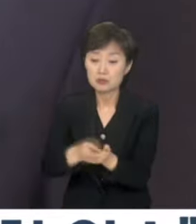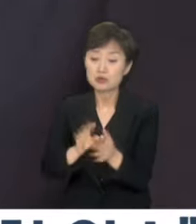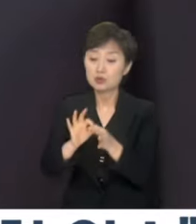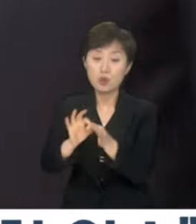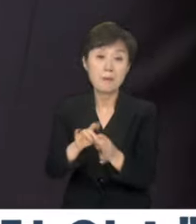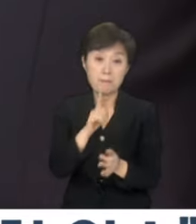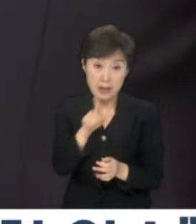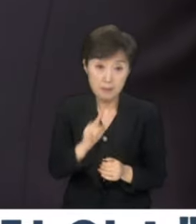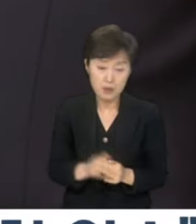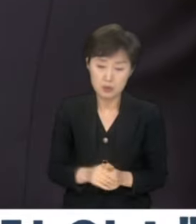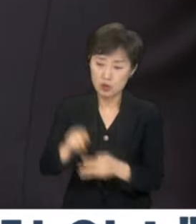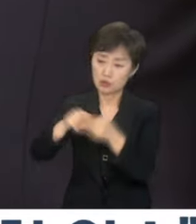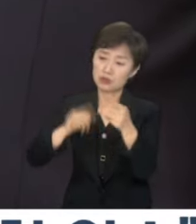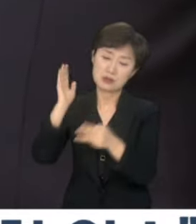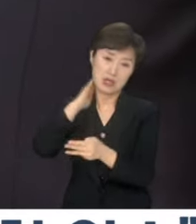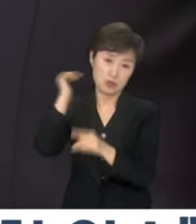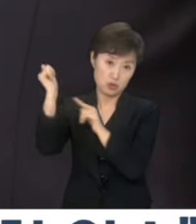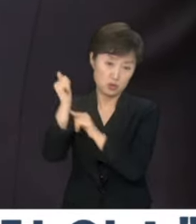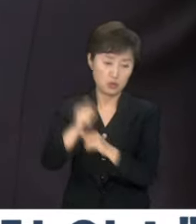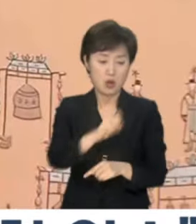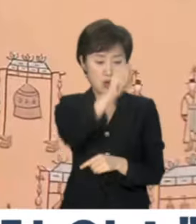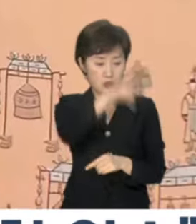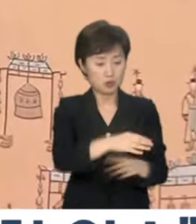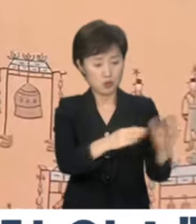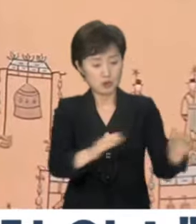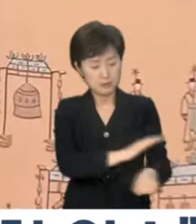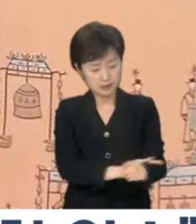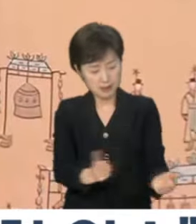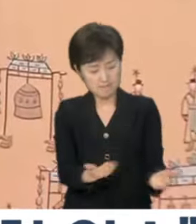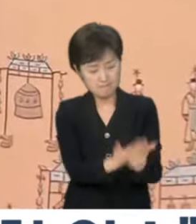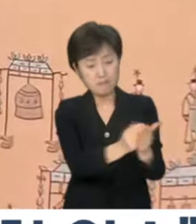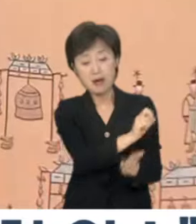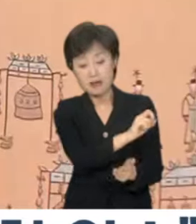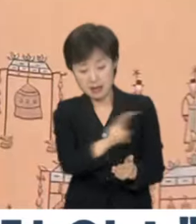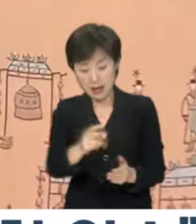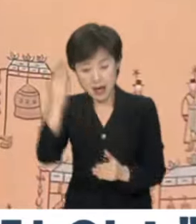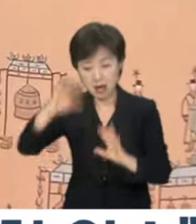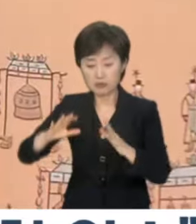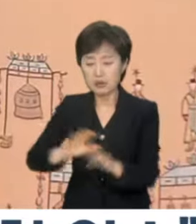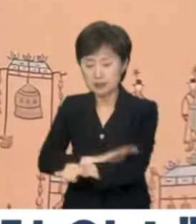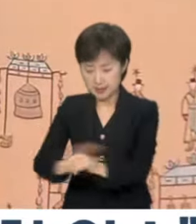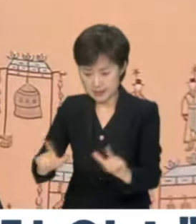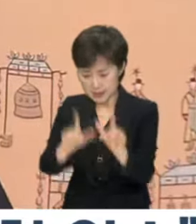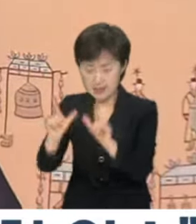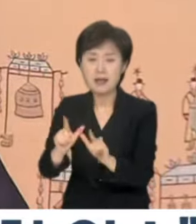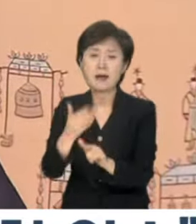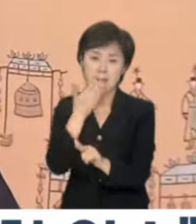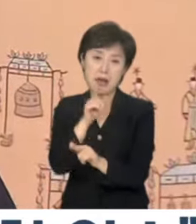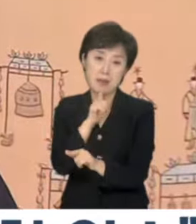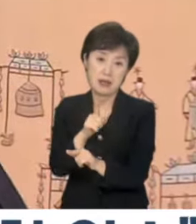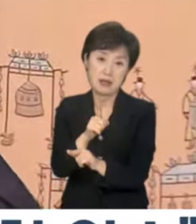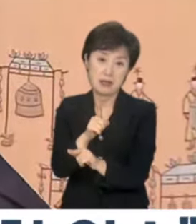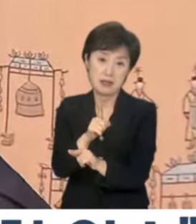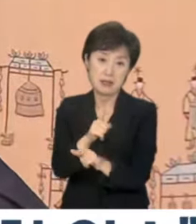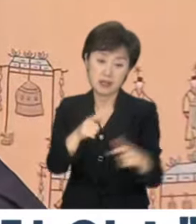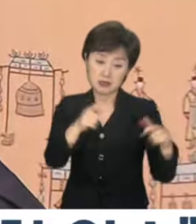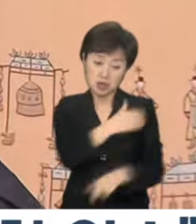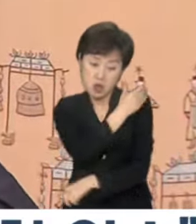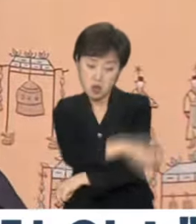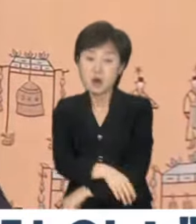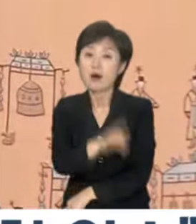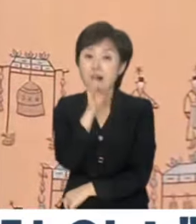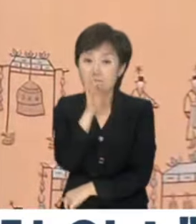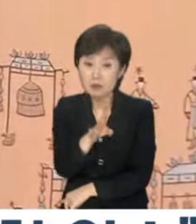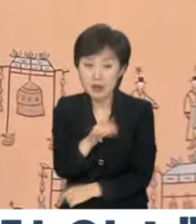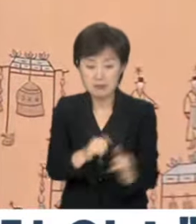통화에서 윤 대통령은 광주 호남이 잘 살아야 대한민국이 잘 산다고 강조해왔다면서 지역 소외가